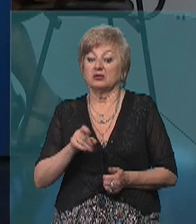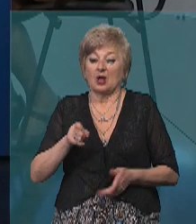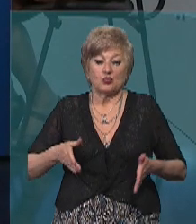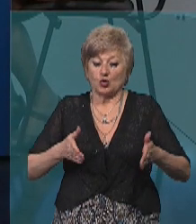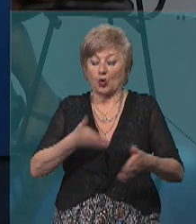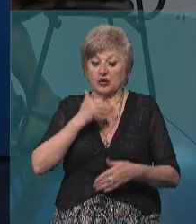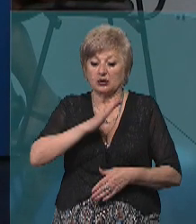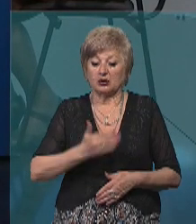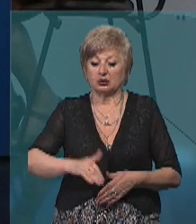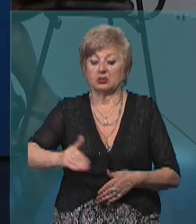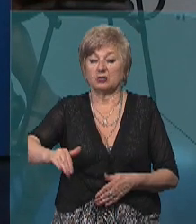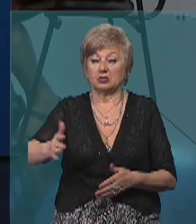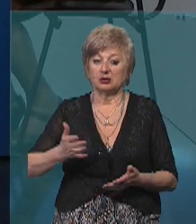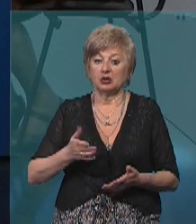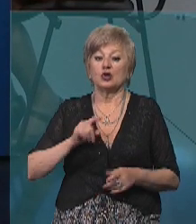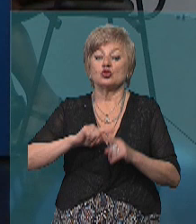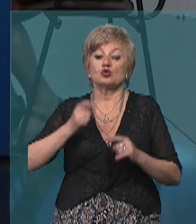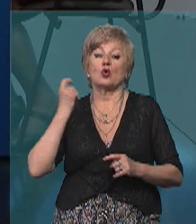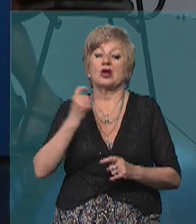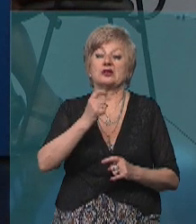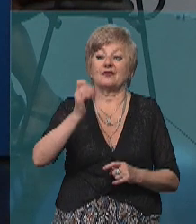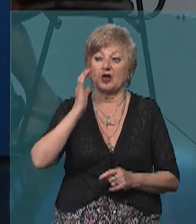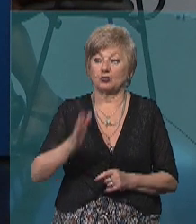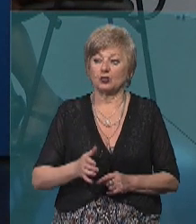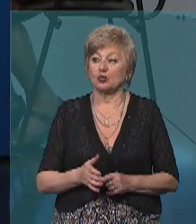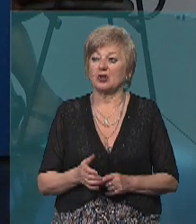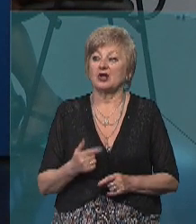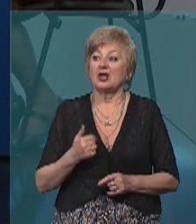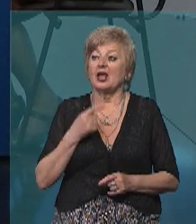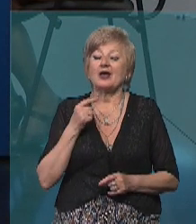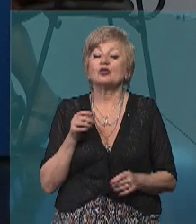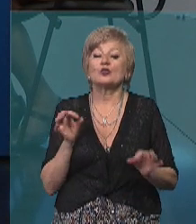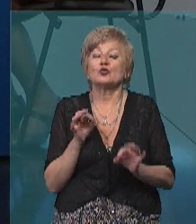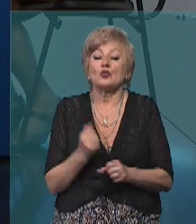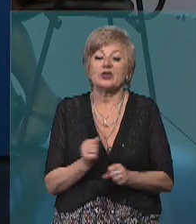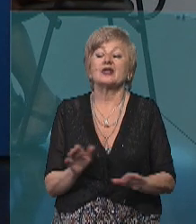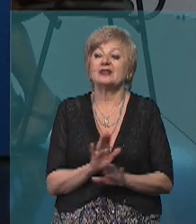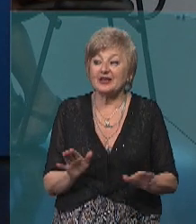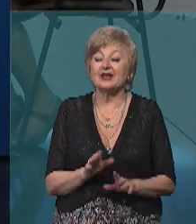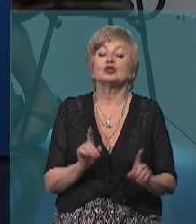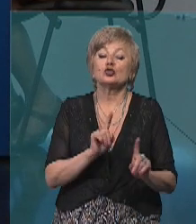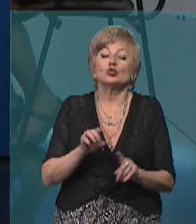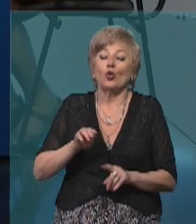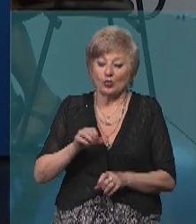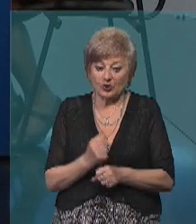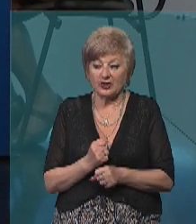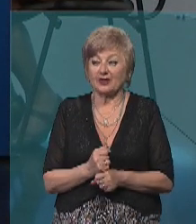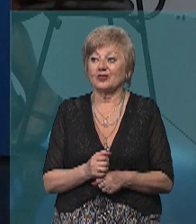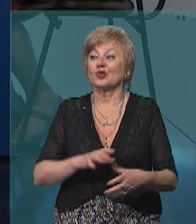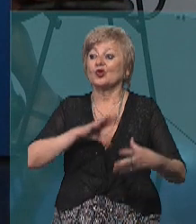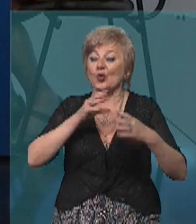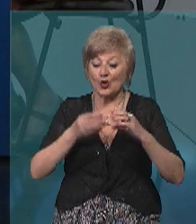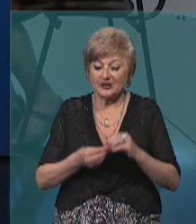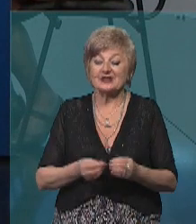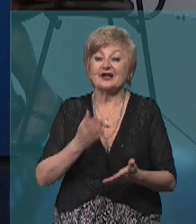там калія, там скоро будуть трамваї ходити. А, ну, я не кажу, що щось не робилося. Ну, це ви щось говорите робилось про результати діяльності